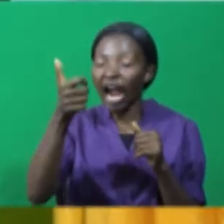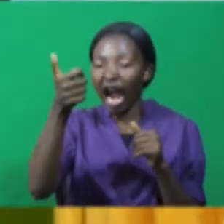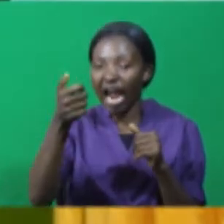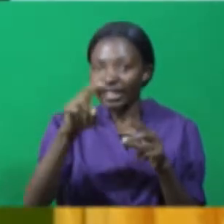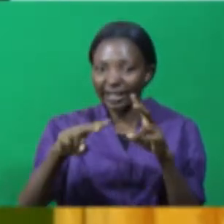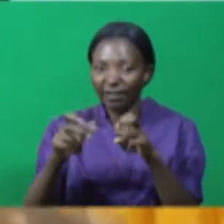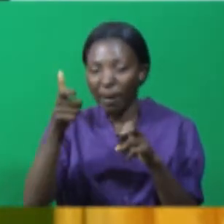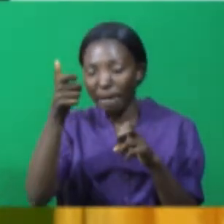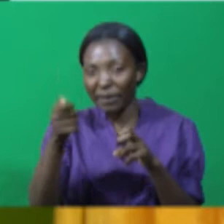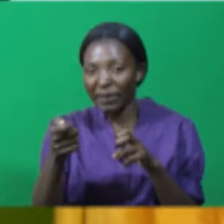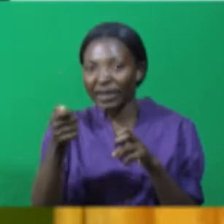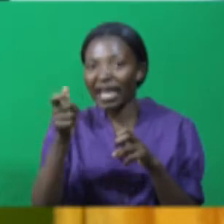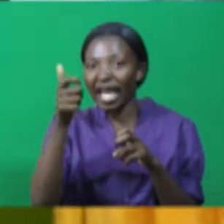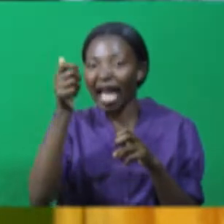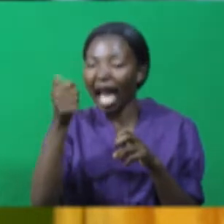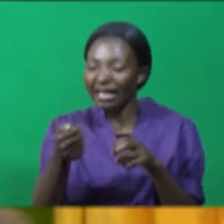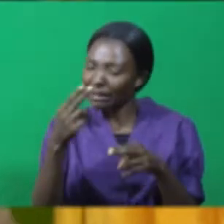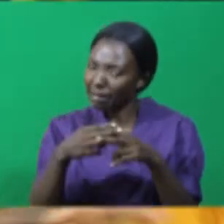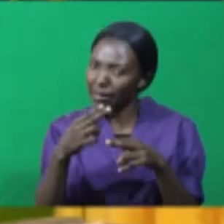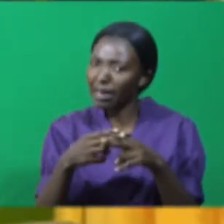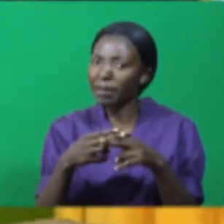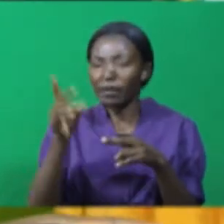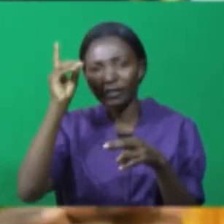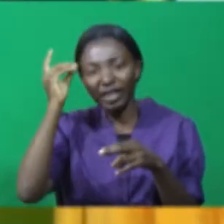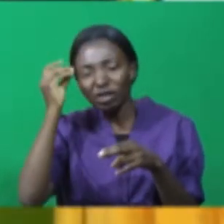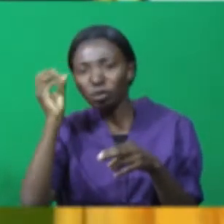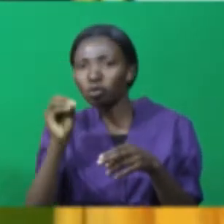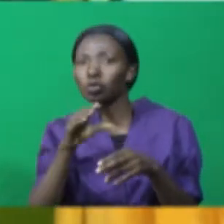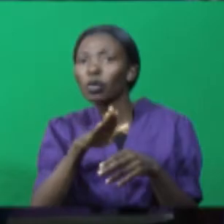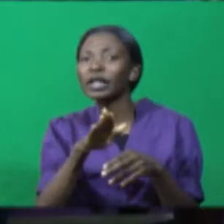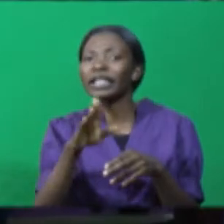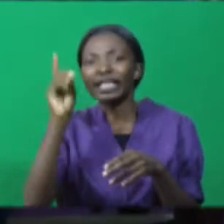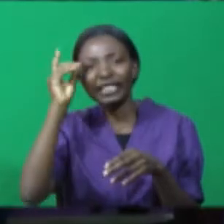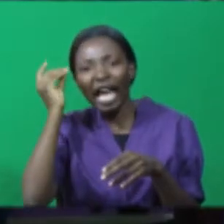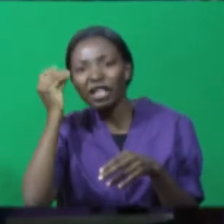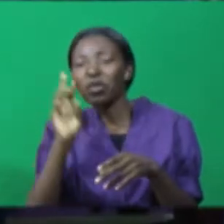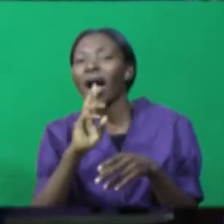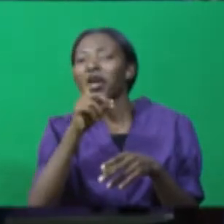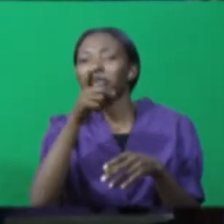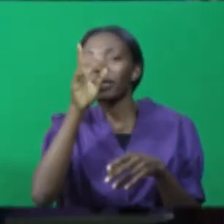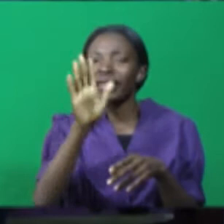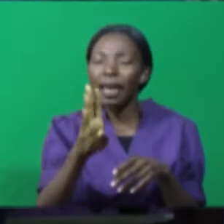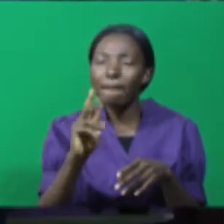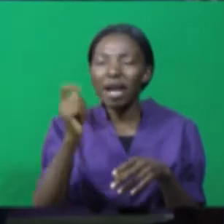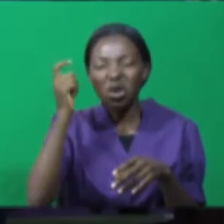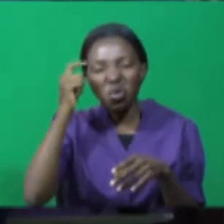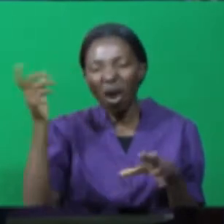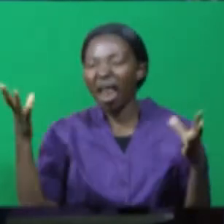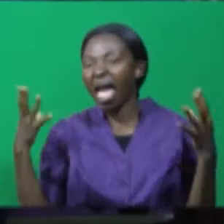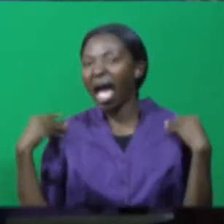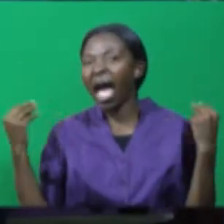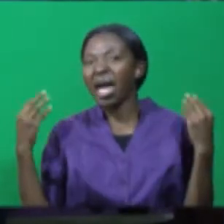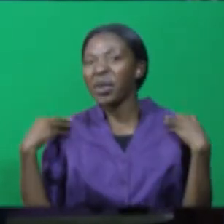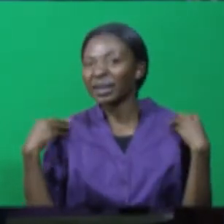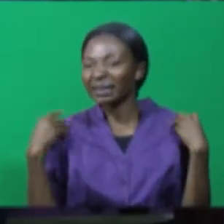munhu adyiwa neshumba. All right. Kuti mangwana ndidhaye uripo here? Iwo unyazwa kuti zvikara zviruma hazviiti. Zvinodya.